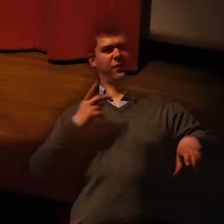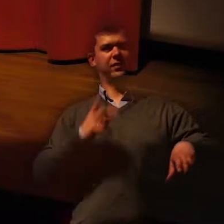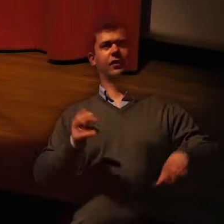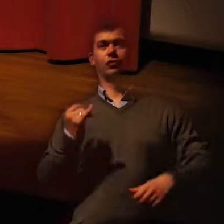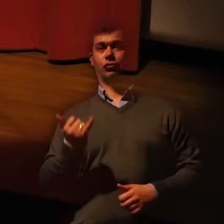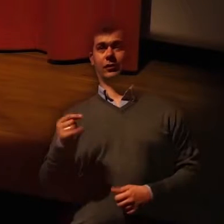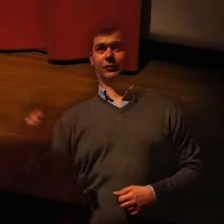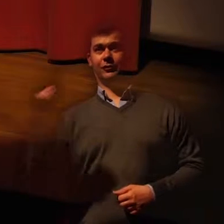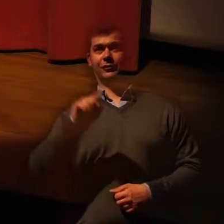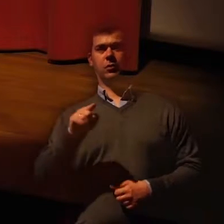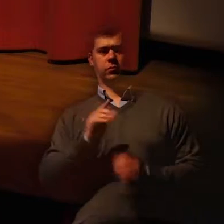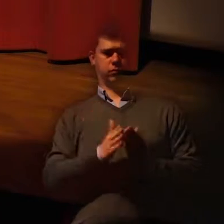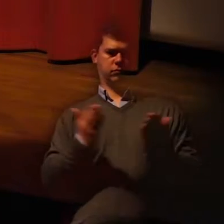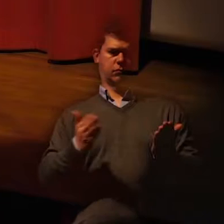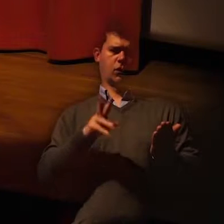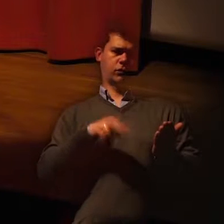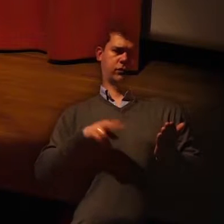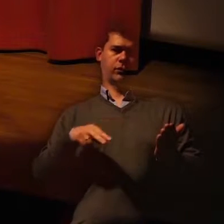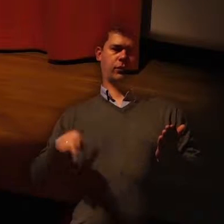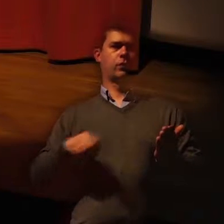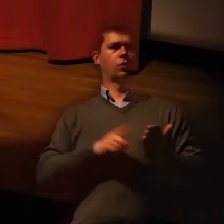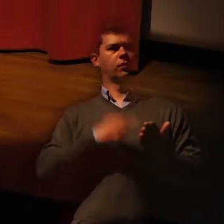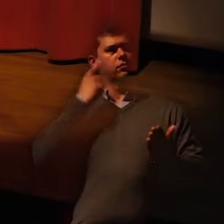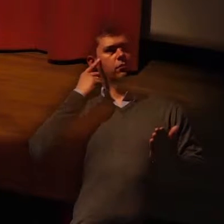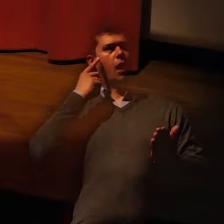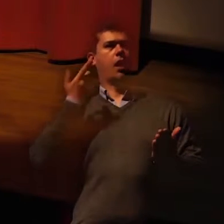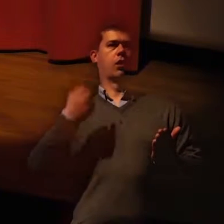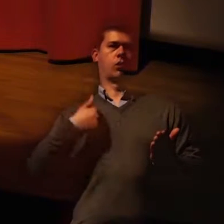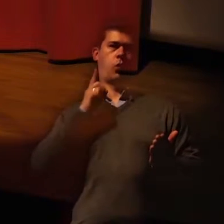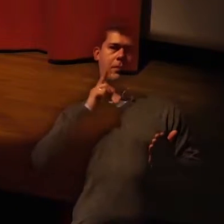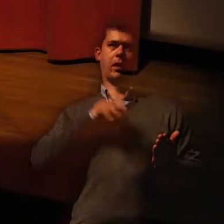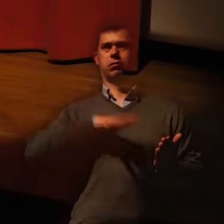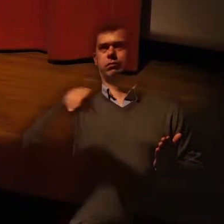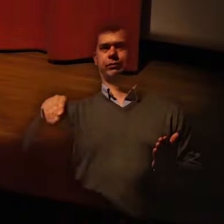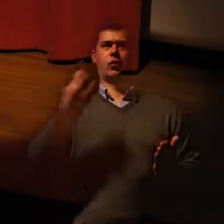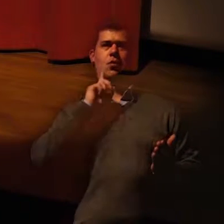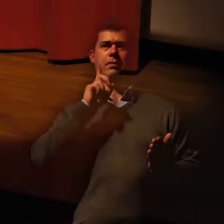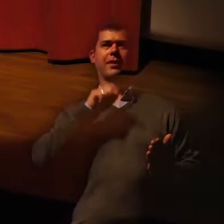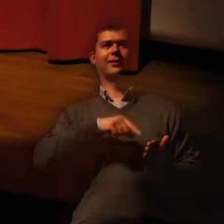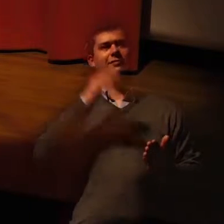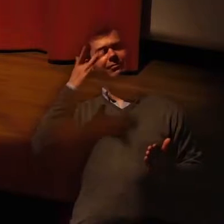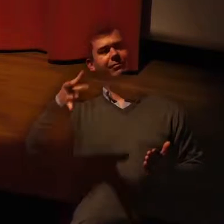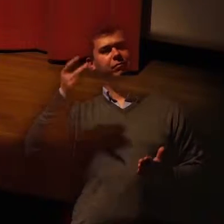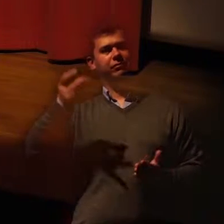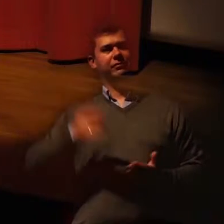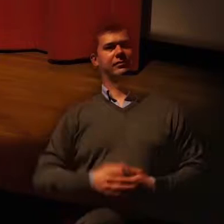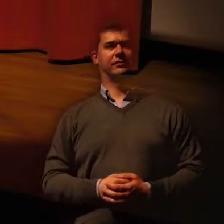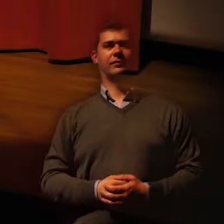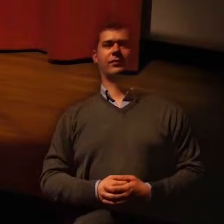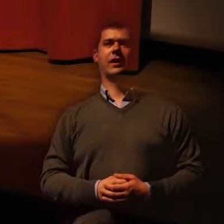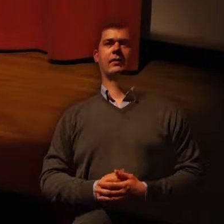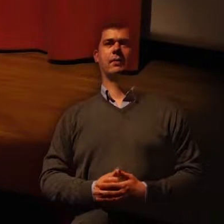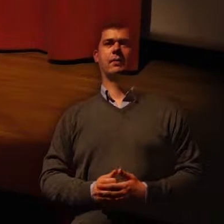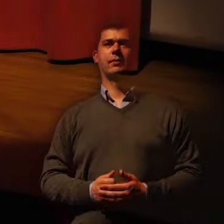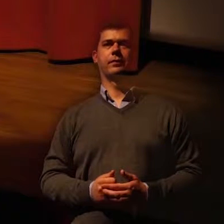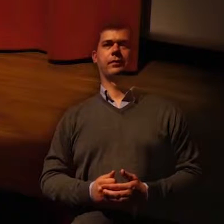stykają automatycznie utrwala pewne skojarzenia i pewne stereotypy narzucają się